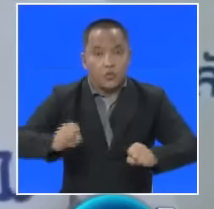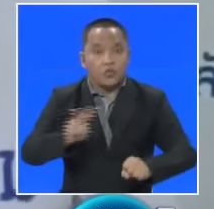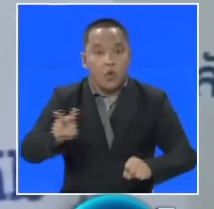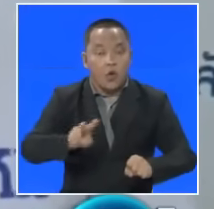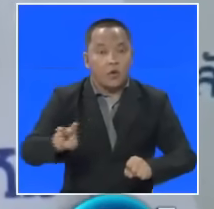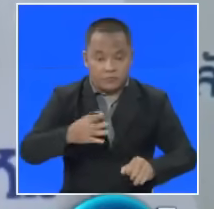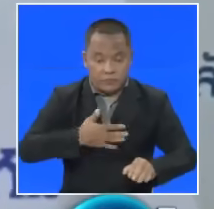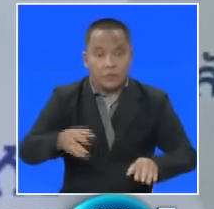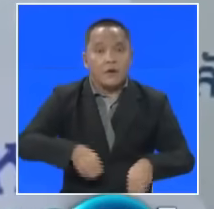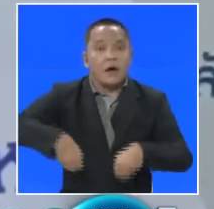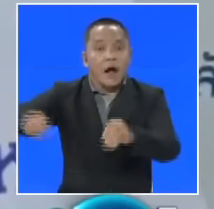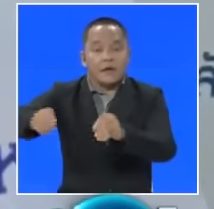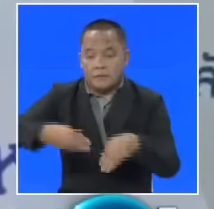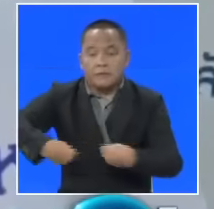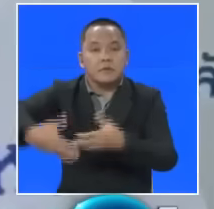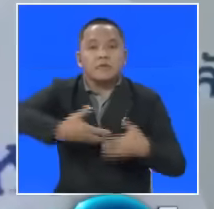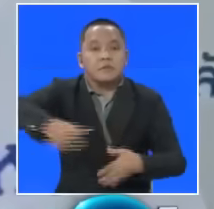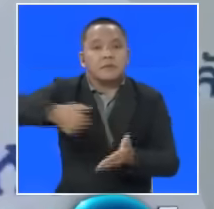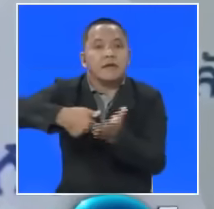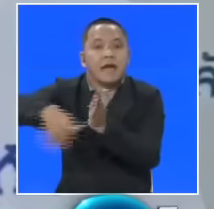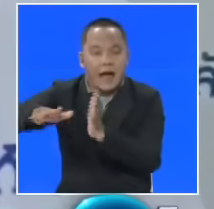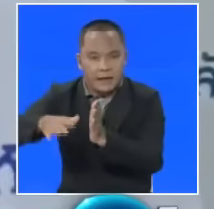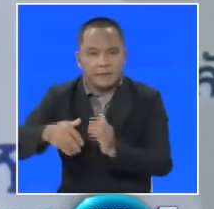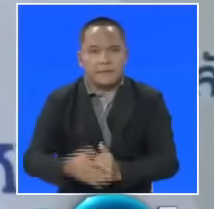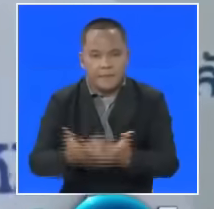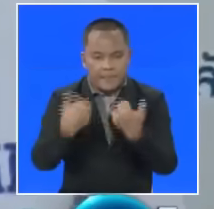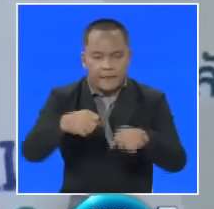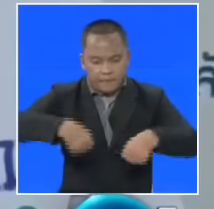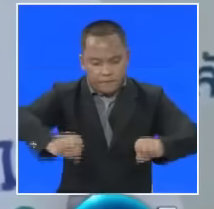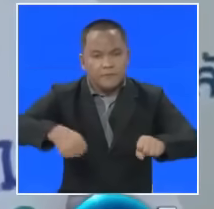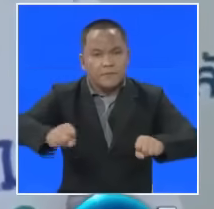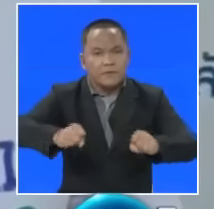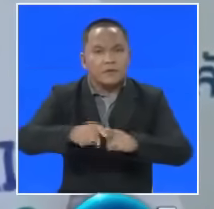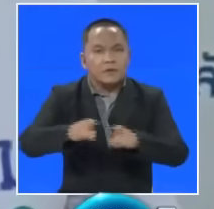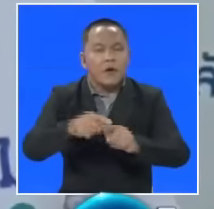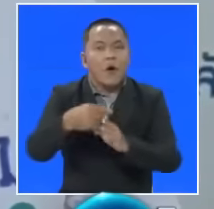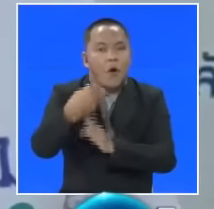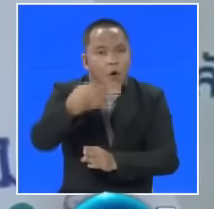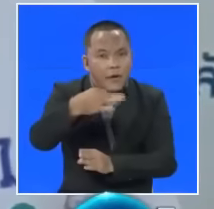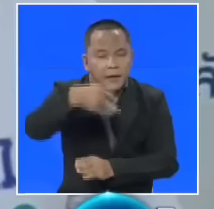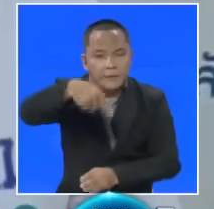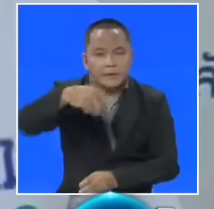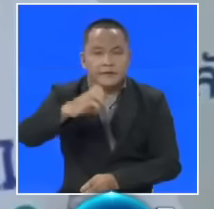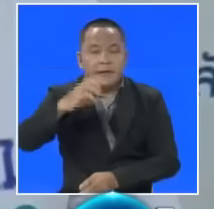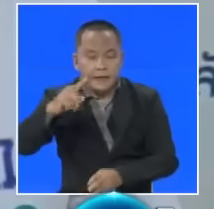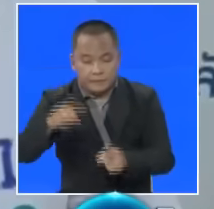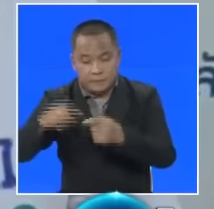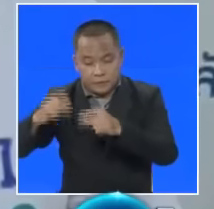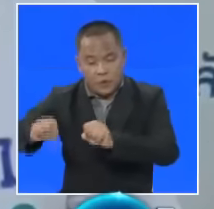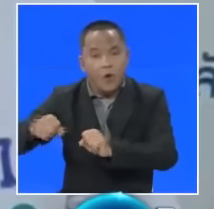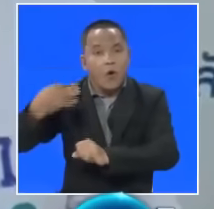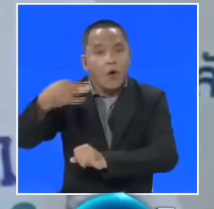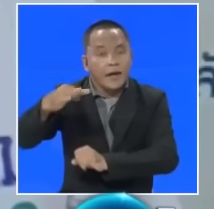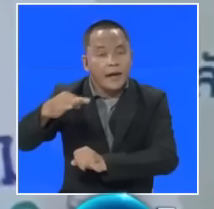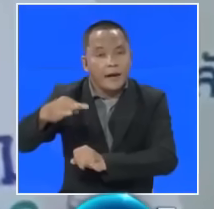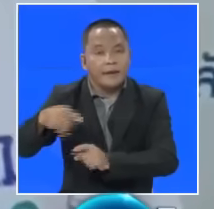2คันของตนเองเนี่ยให้ทางผู้ก่อเหตุยึดไปขายแล้วก็เอาไปใช้หนี้เป็นรถจักรยานยนต์ยี่ห้อ Honda PCX อีกคันเป็น Honda